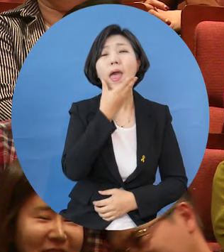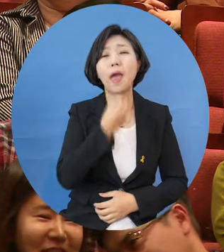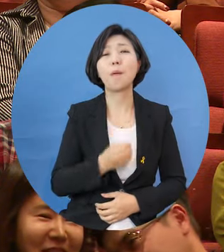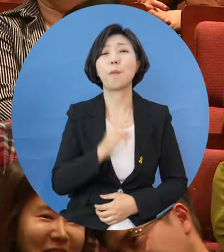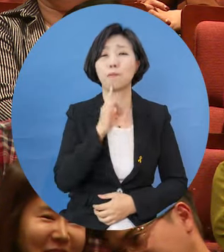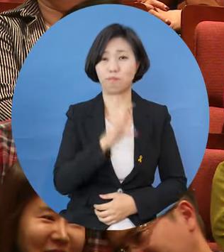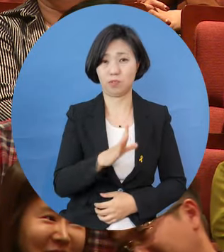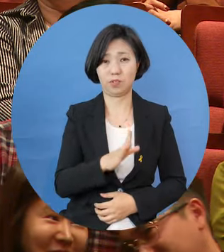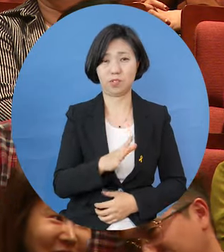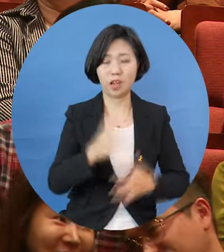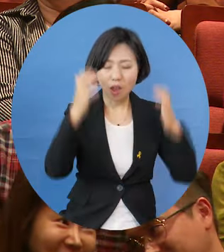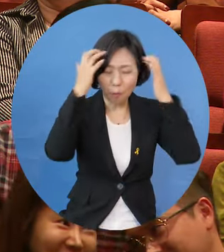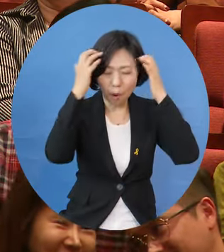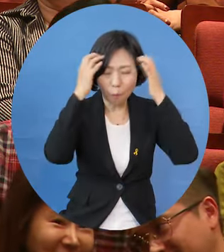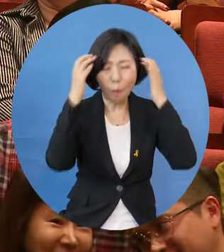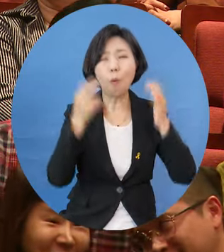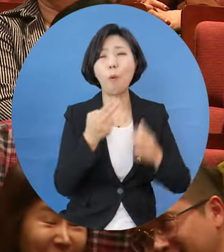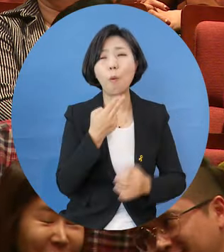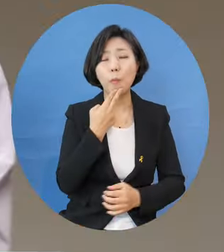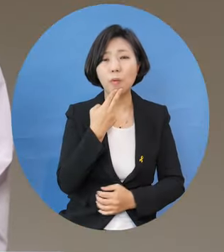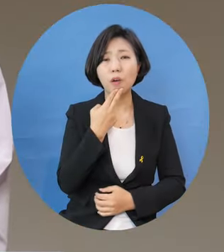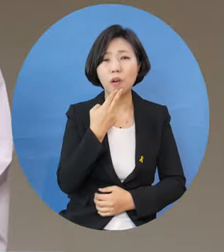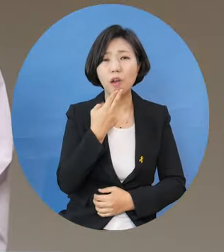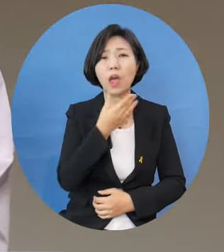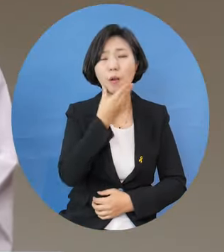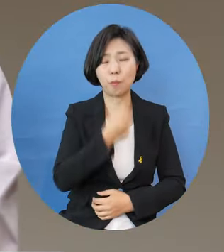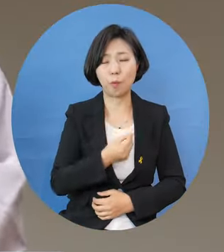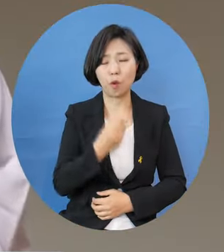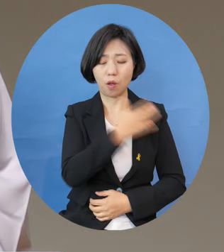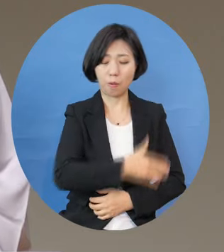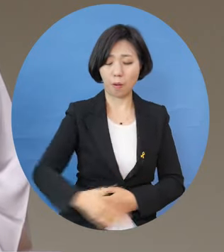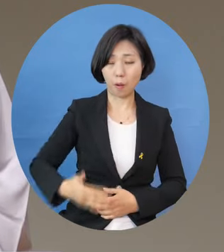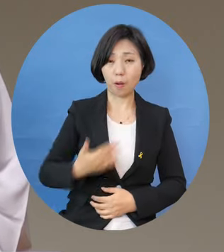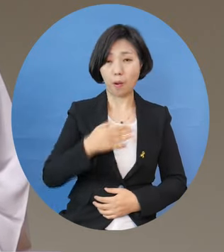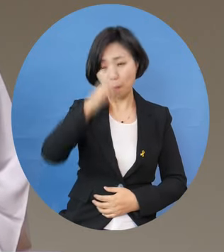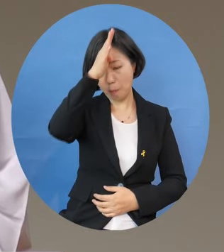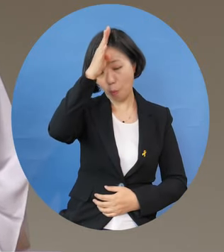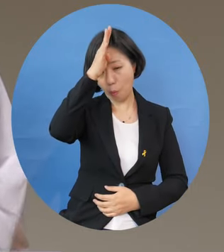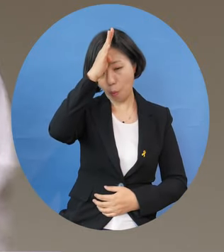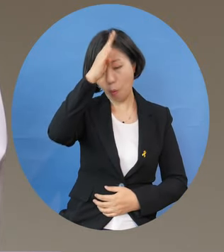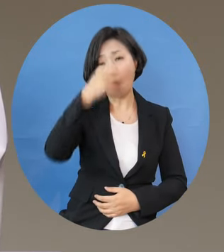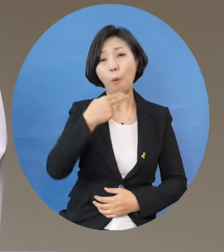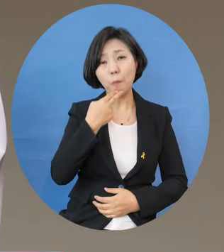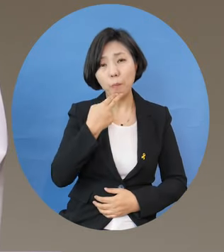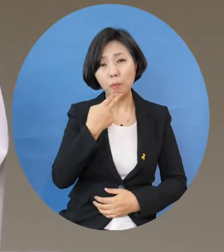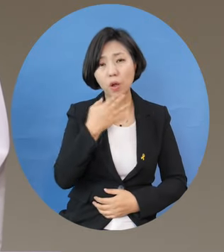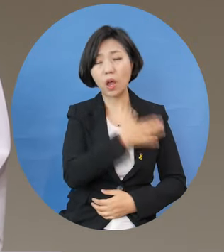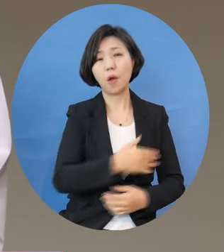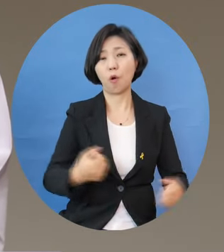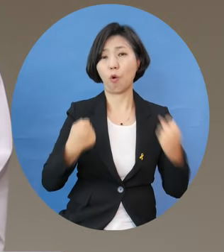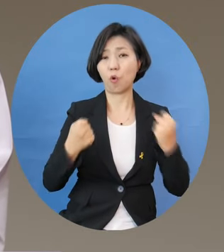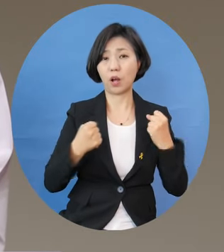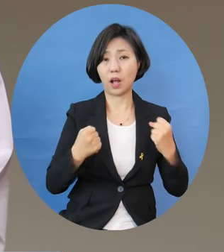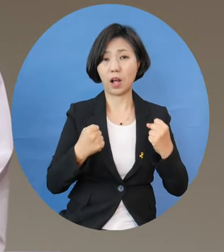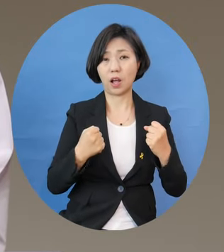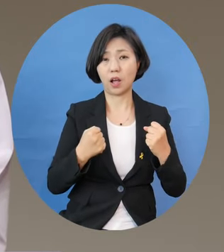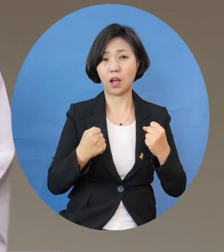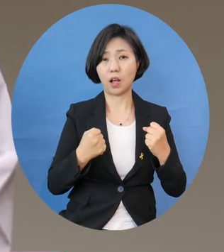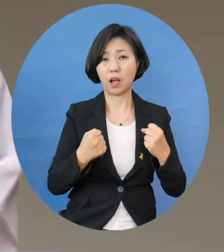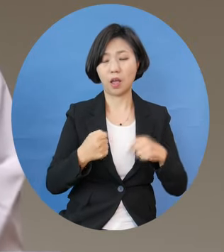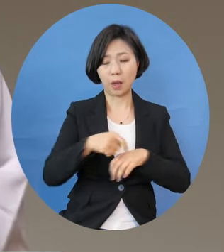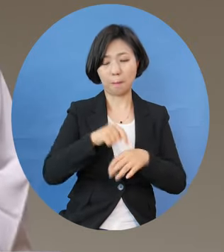거라고요? 괴롭지 않는 것. 몸이 아프지 않는 게 건강이고 육체의 건강이고 마음이 아프지 않는 게